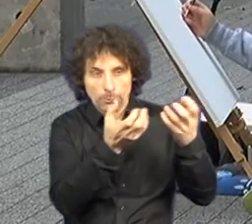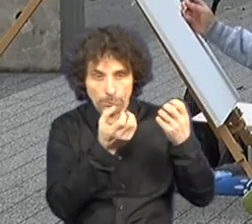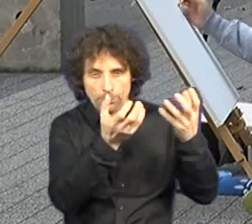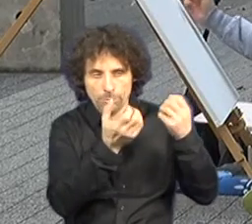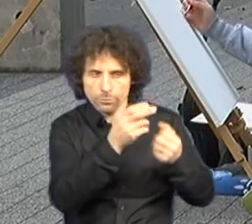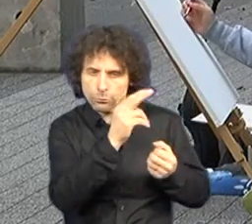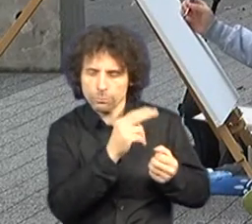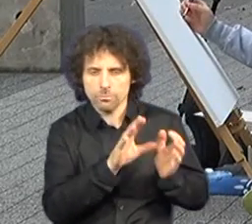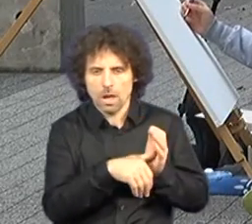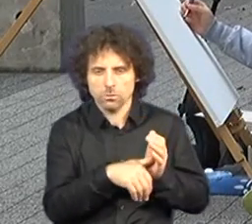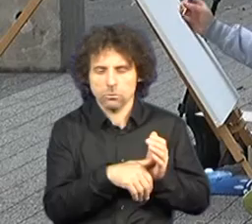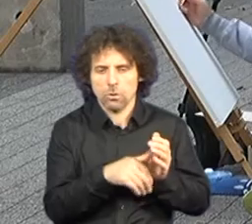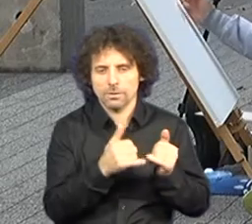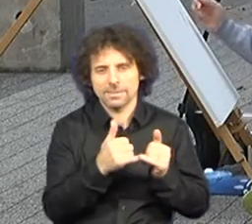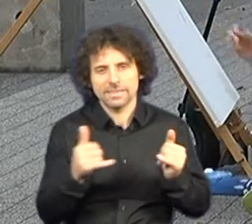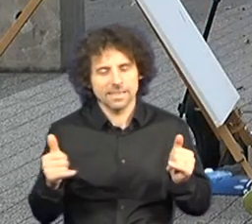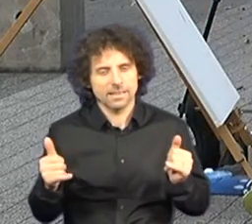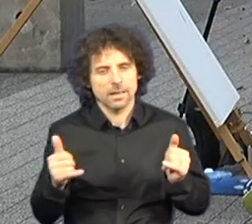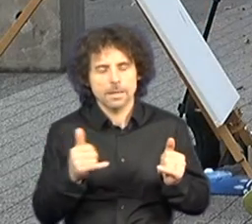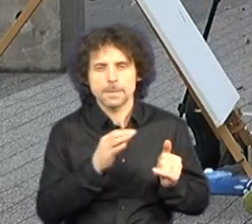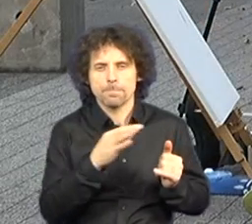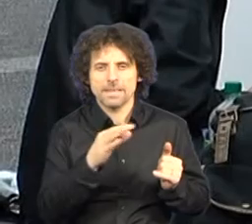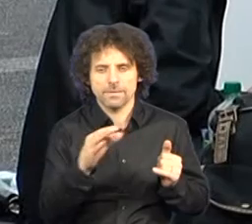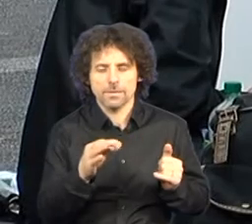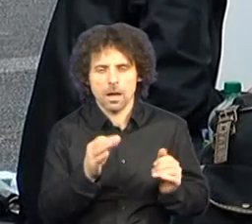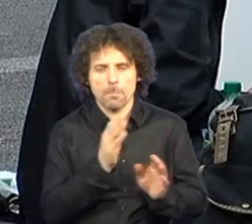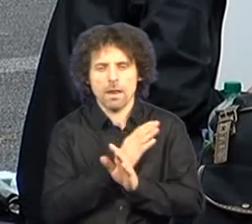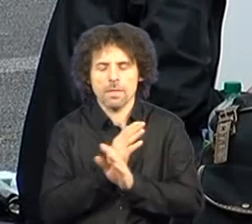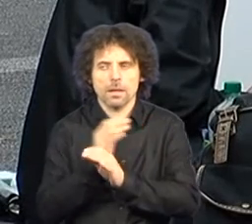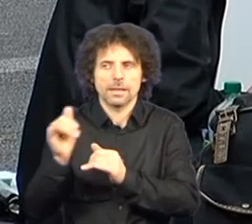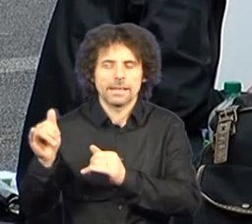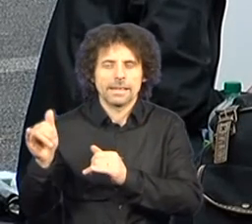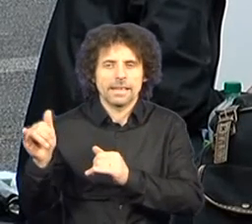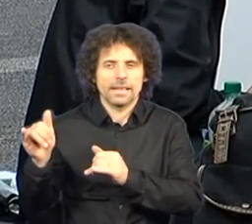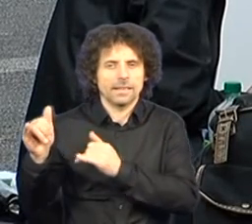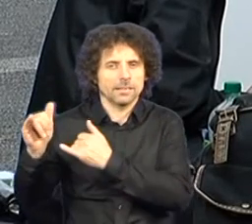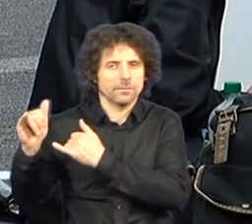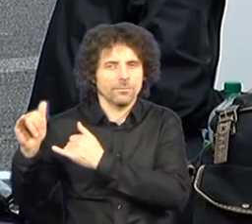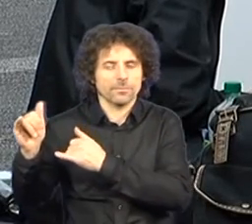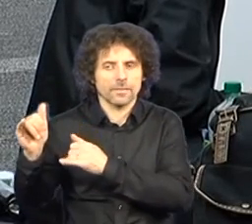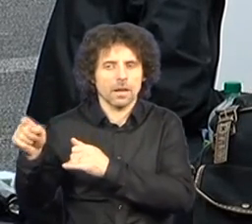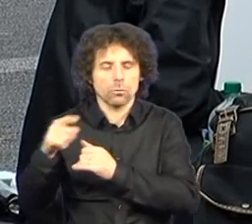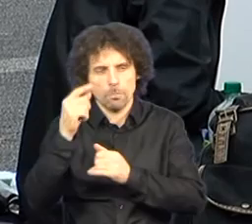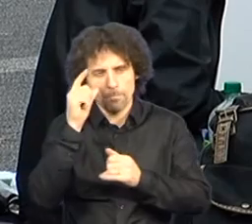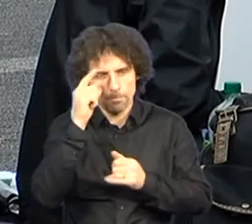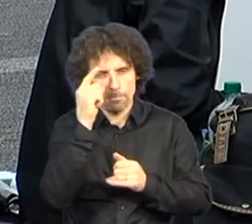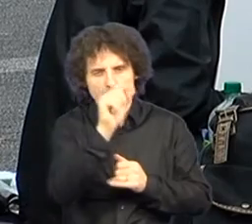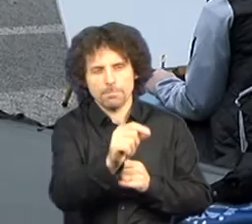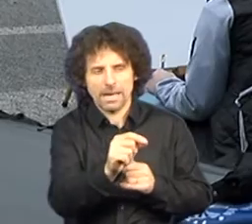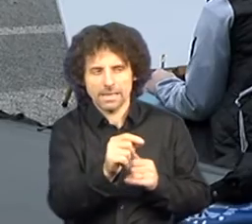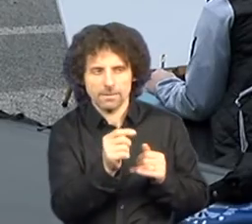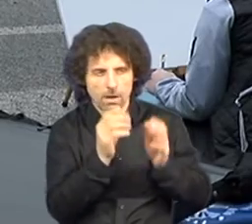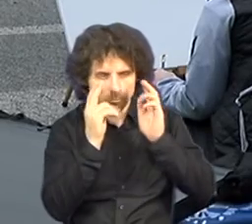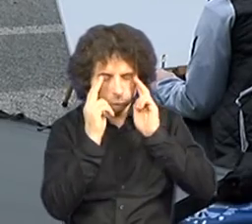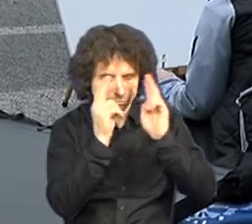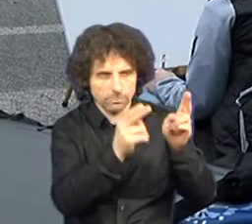miejskiego. Jest troszkę inny niż właśnie plener w naturze. Muszą skupić się bardziej na perspektywie młodzi ludzie,